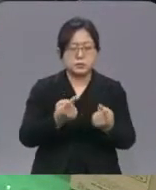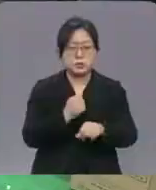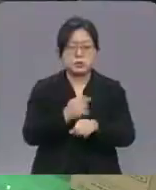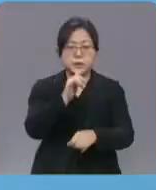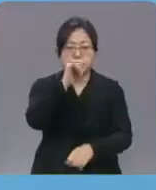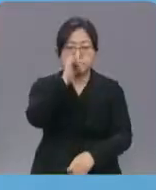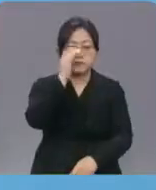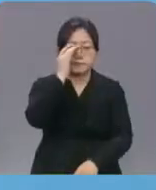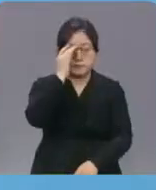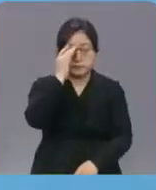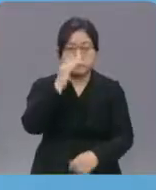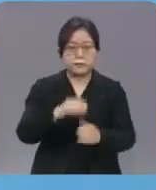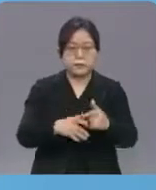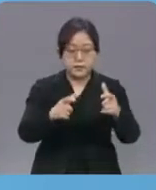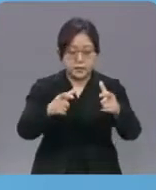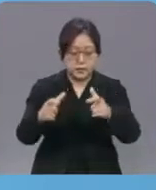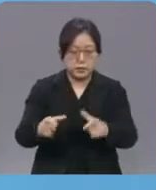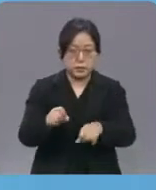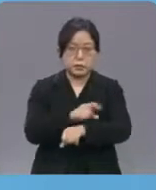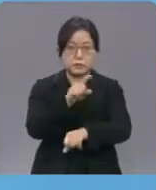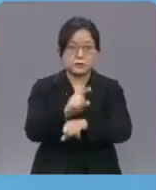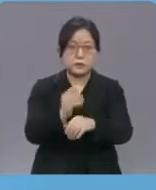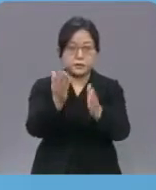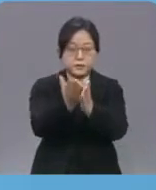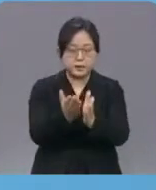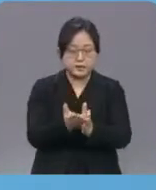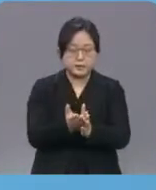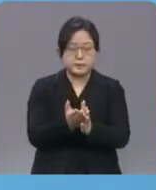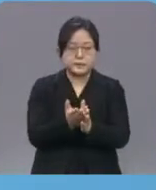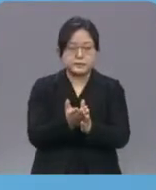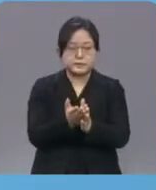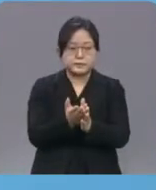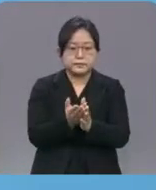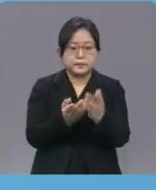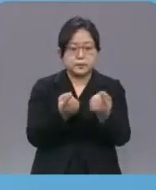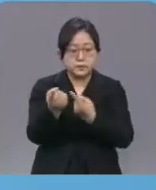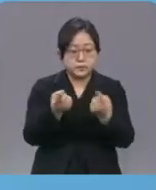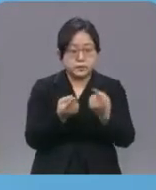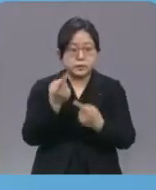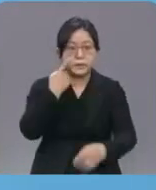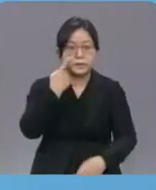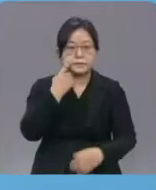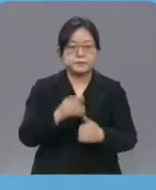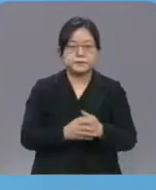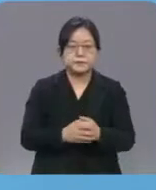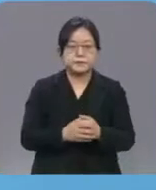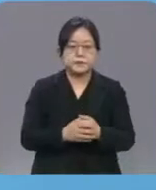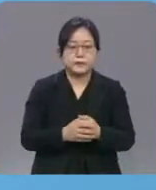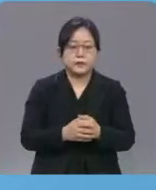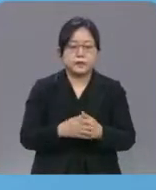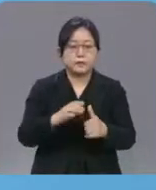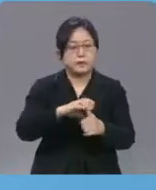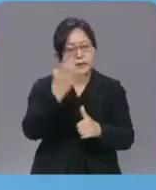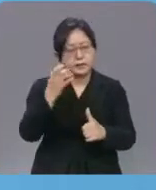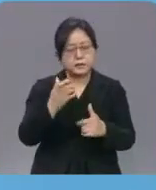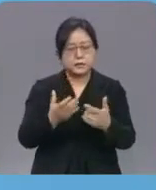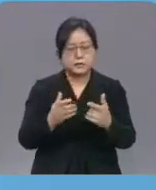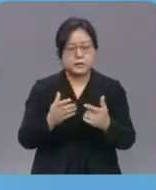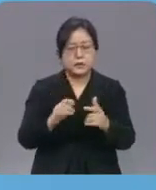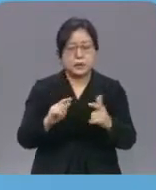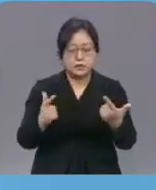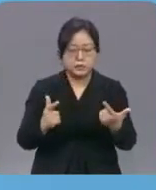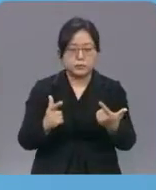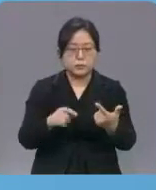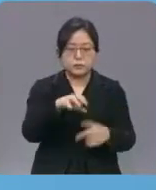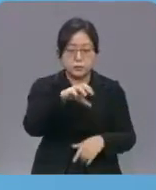겁니다. 그 지역의 특성에 맞게끔 조정을 한다는 겁니다. 이게 풀어준다는 개념이 아니고 어떤